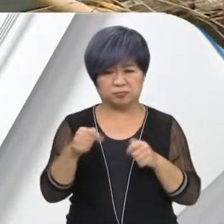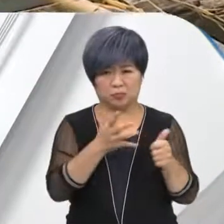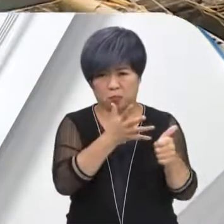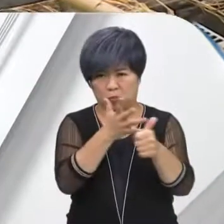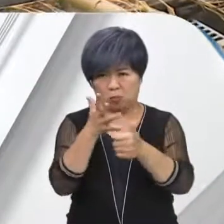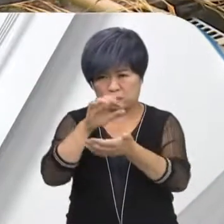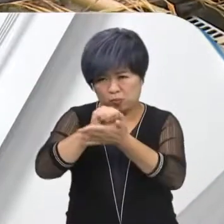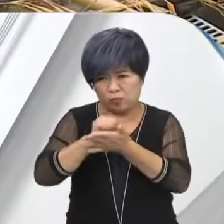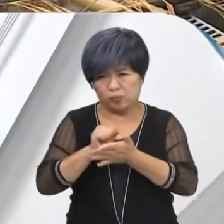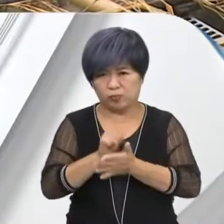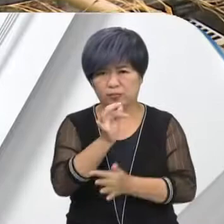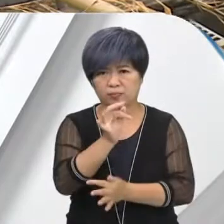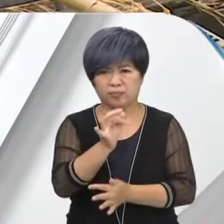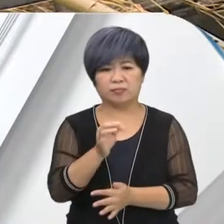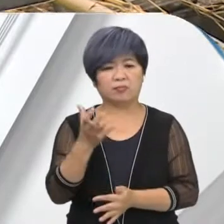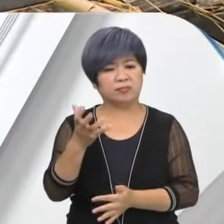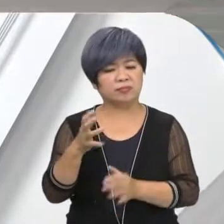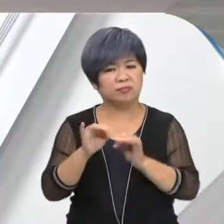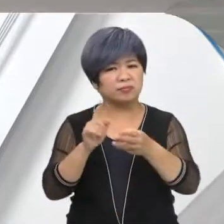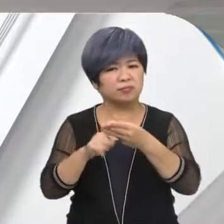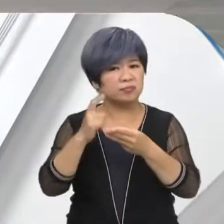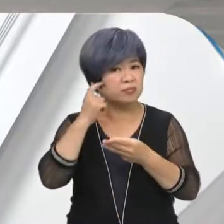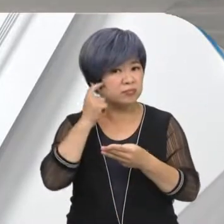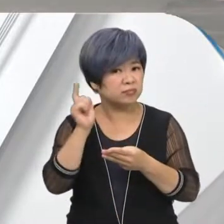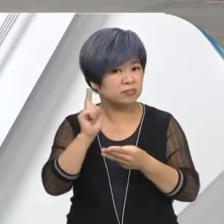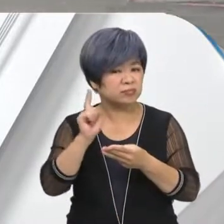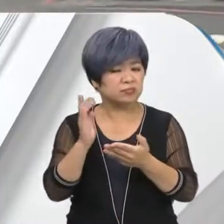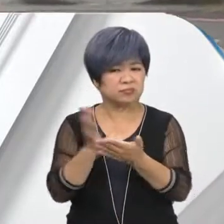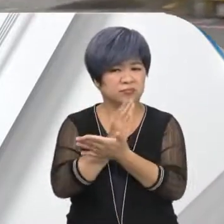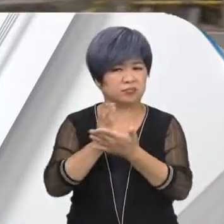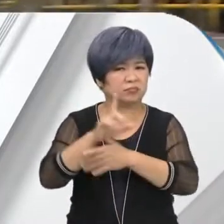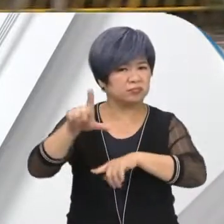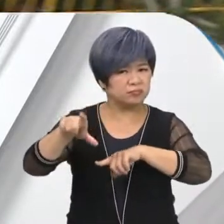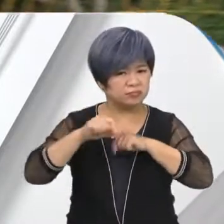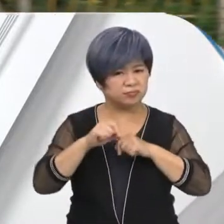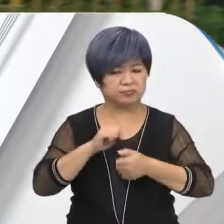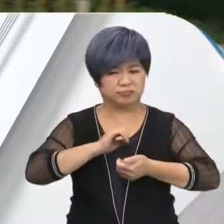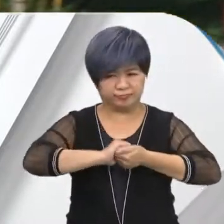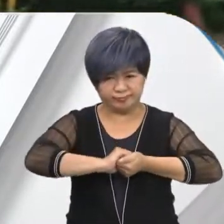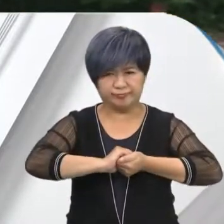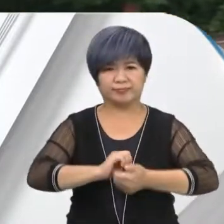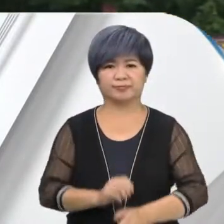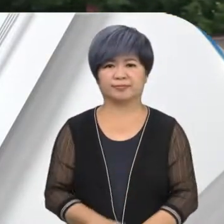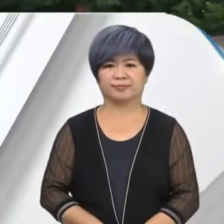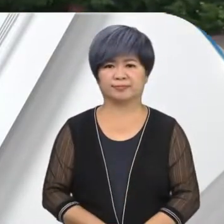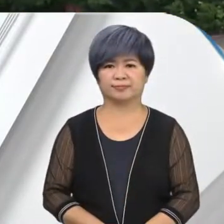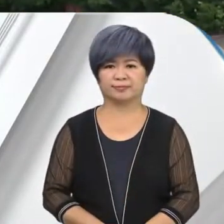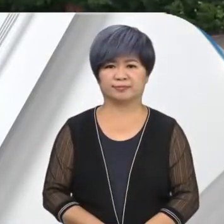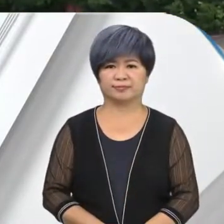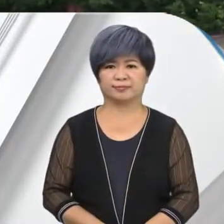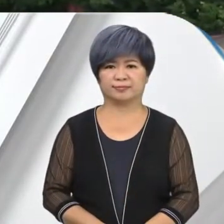来，也会用大部分提出的意见来做评估方向来决定。下个新闻，我们要先做报道。